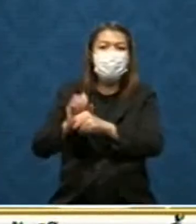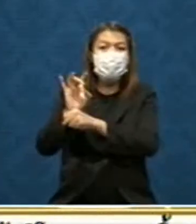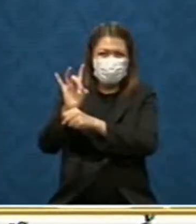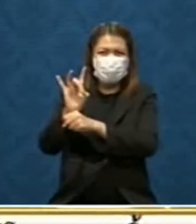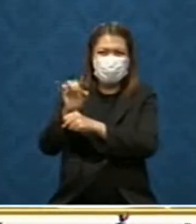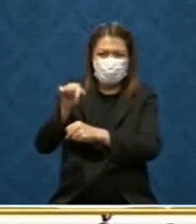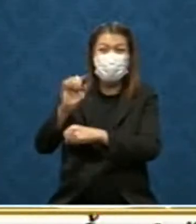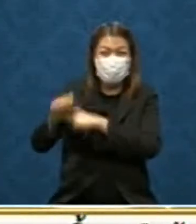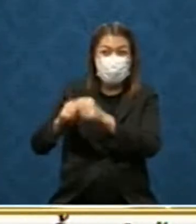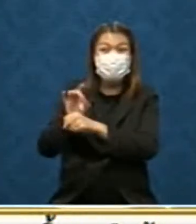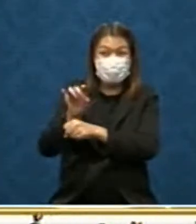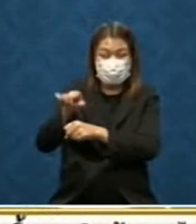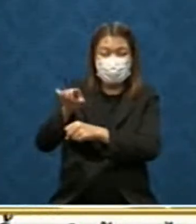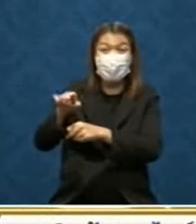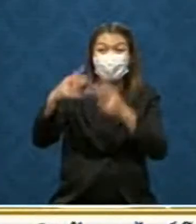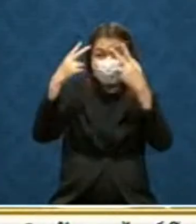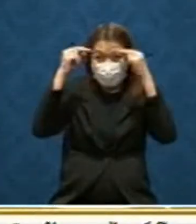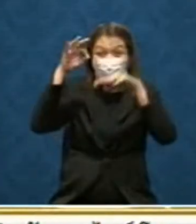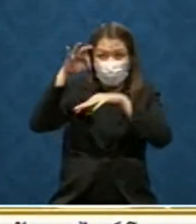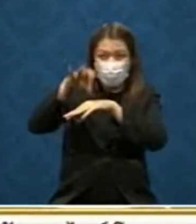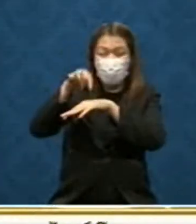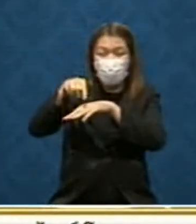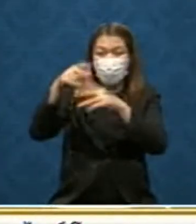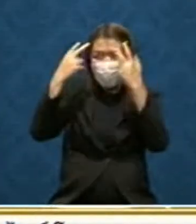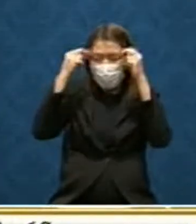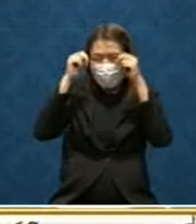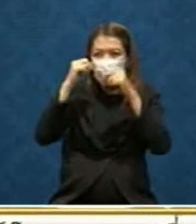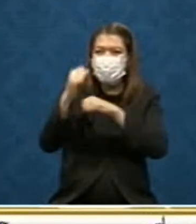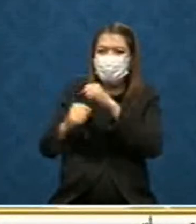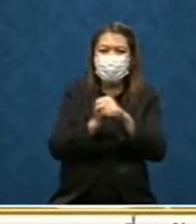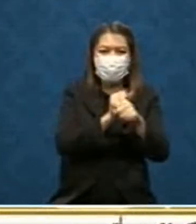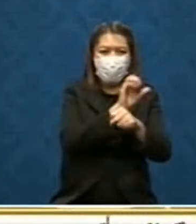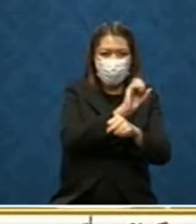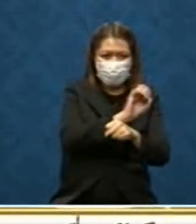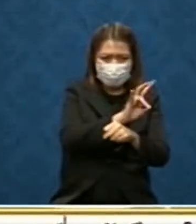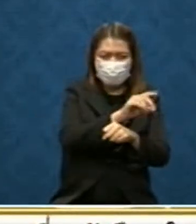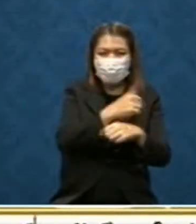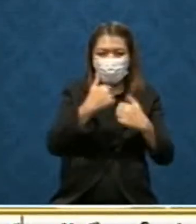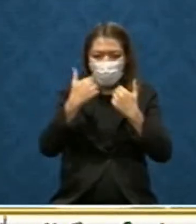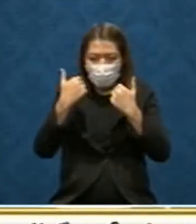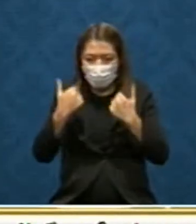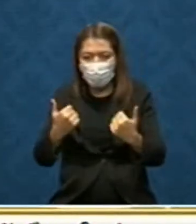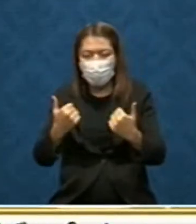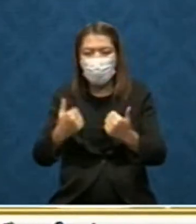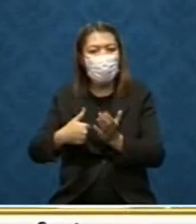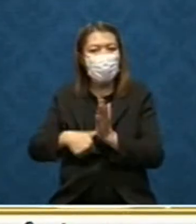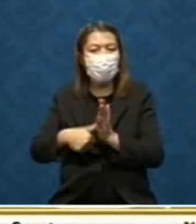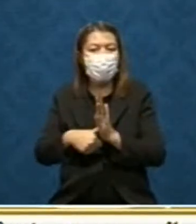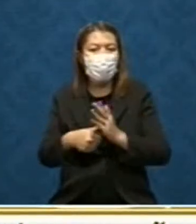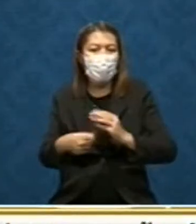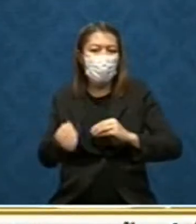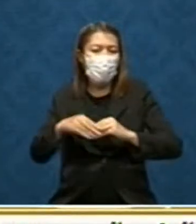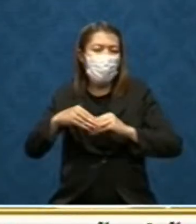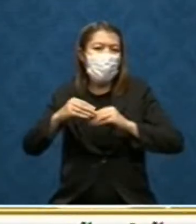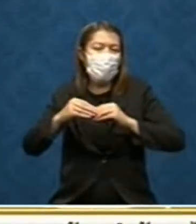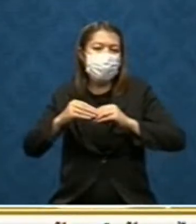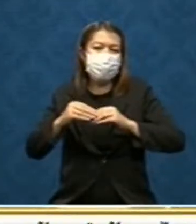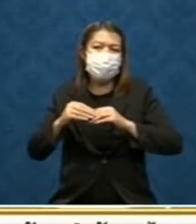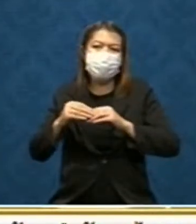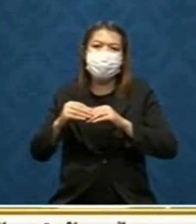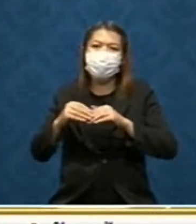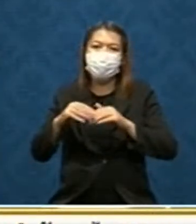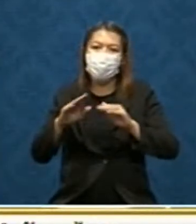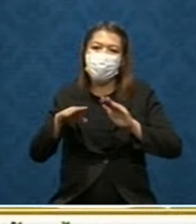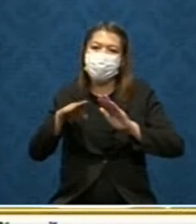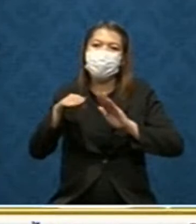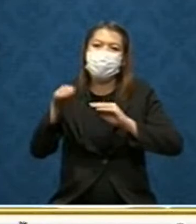ที่หลง ทปลอีปยธเข้มาจากปี 57 จนถึวัี้นี่สิน emperorเพิมขึ้ตลอด กไม่เคยหุจ